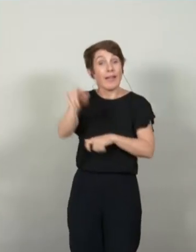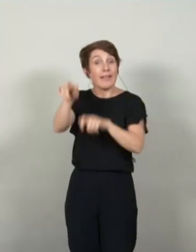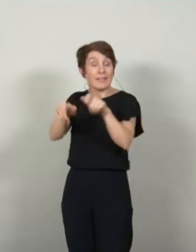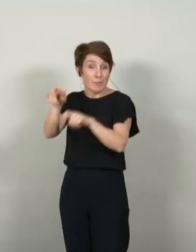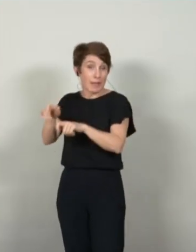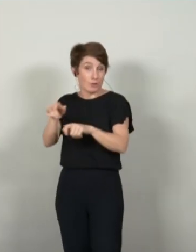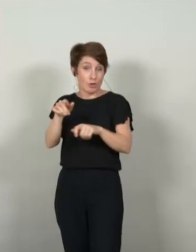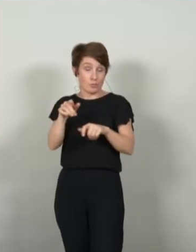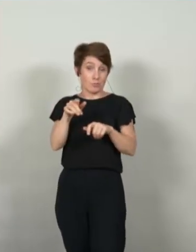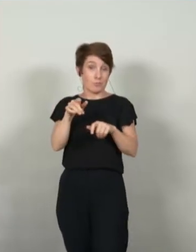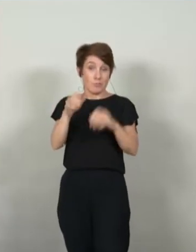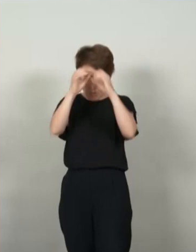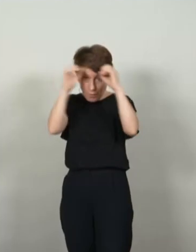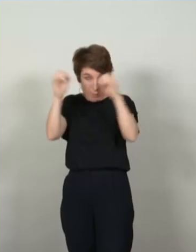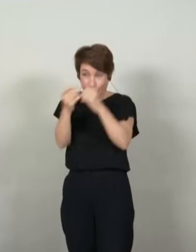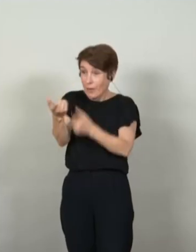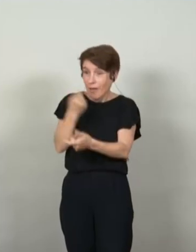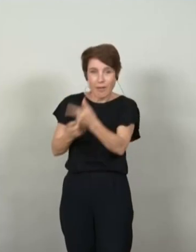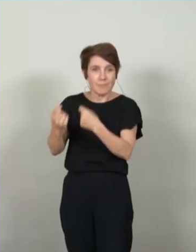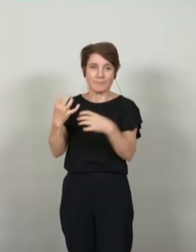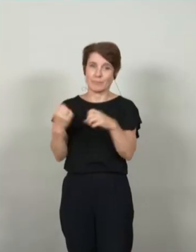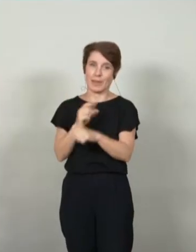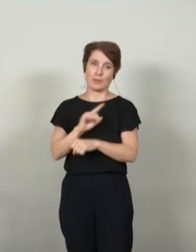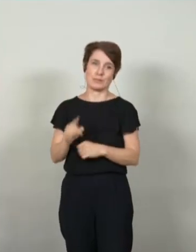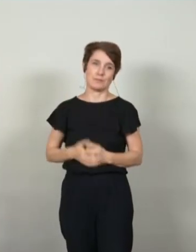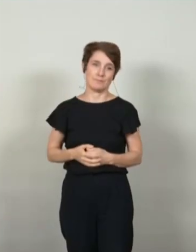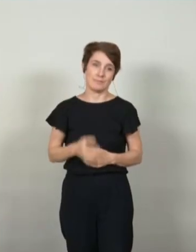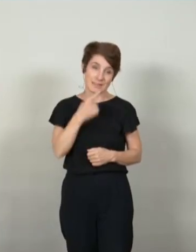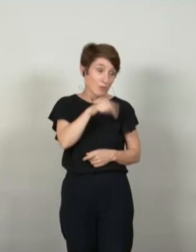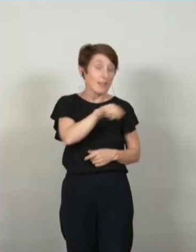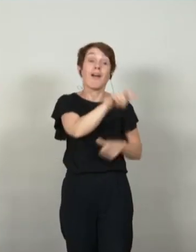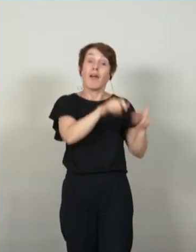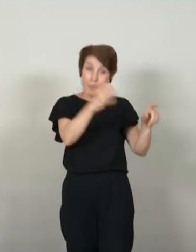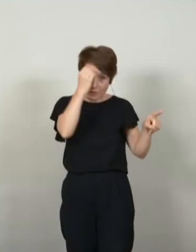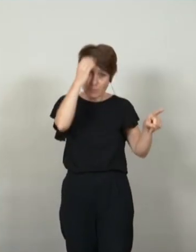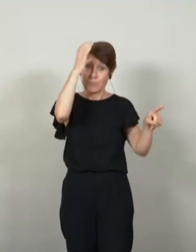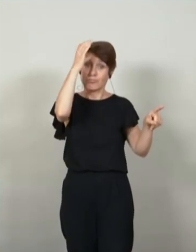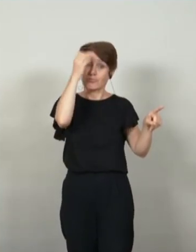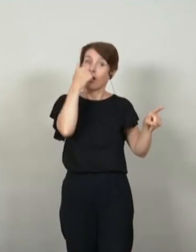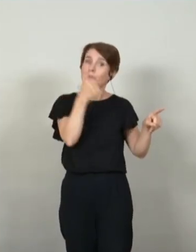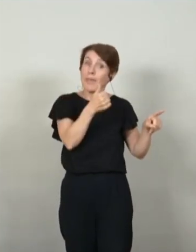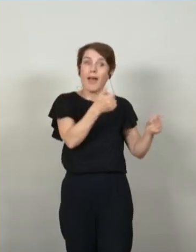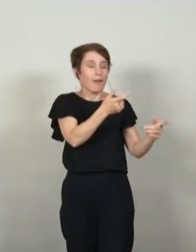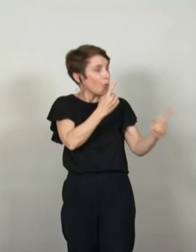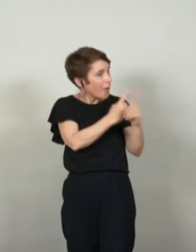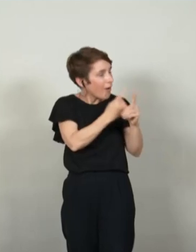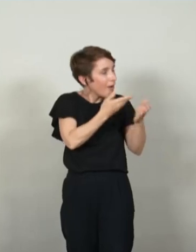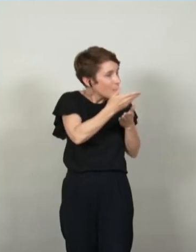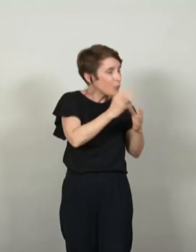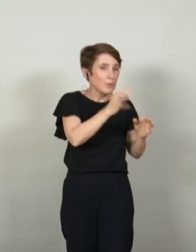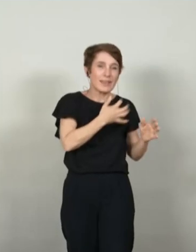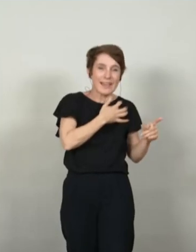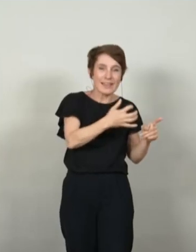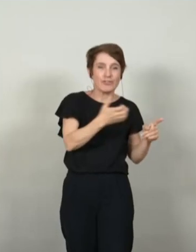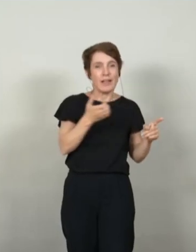convaincus et informés et cela nous a permis d'avoir des échanges très intéressants entre nous mais nous ne pouvons que regretter d'avoir